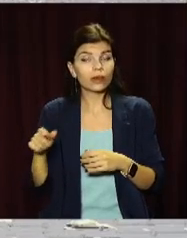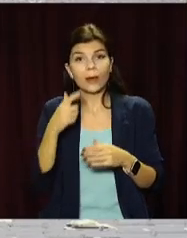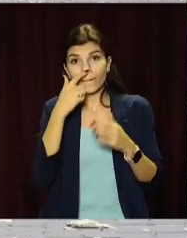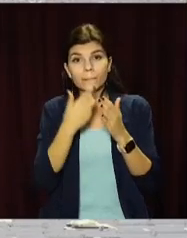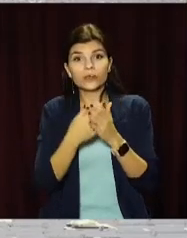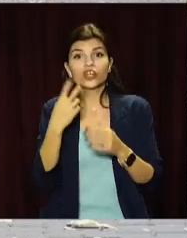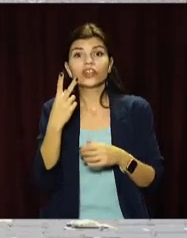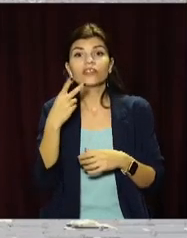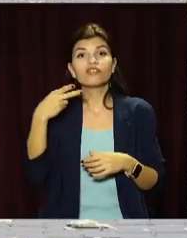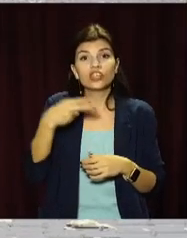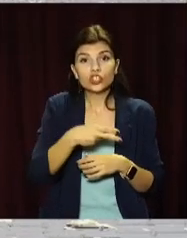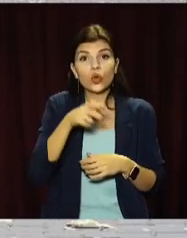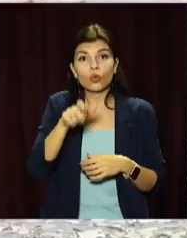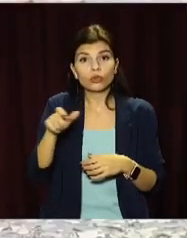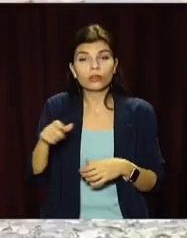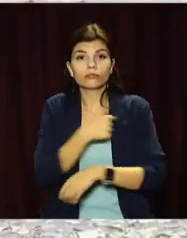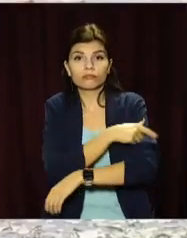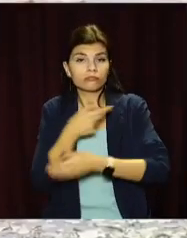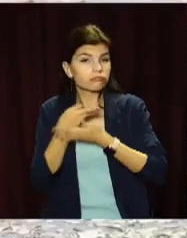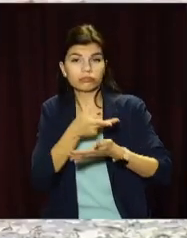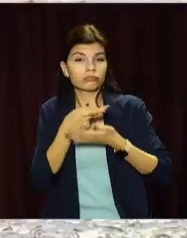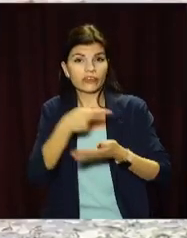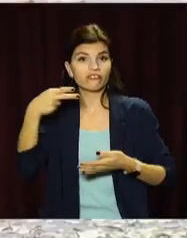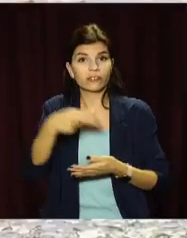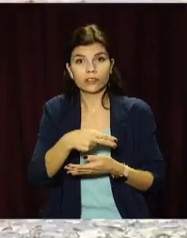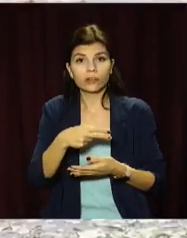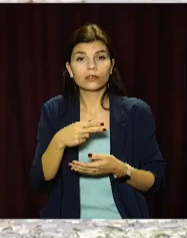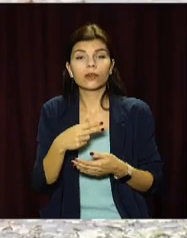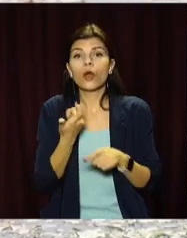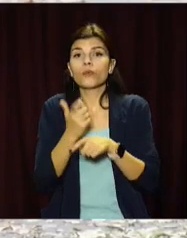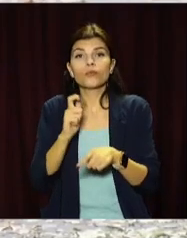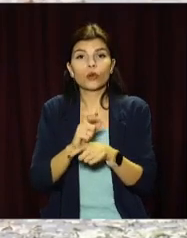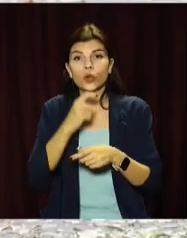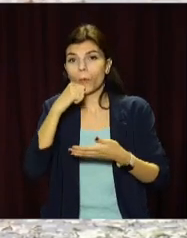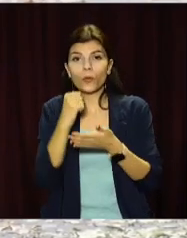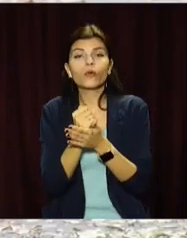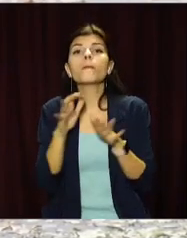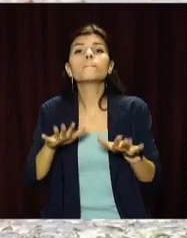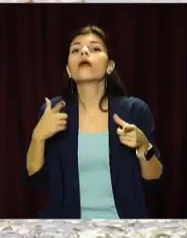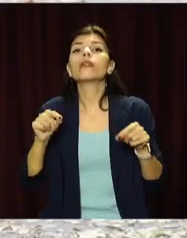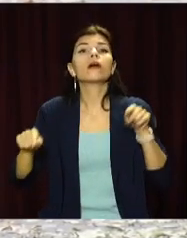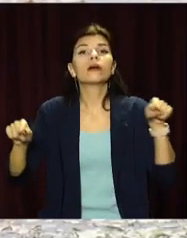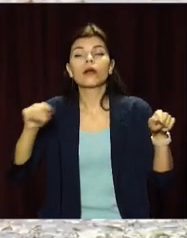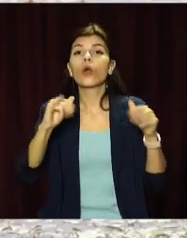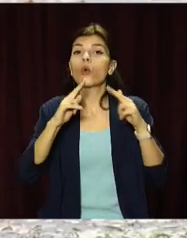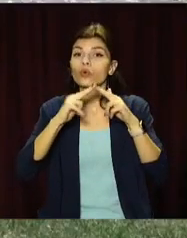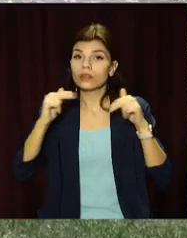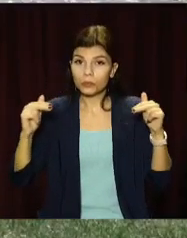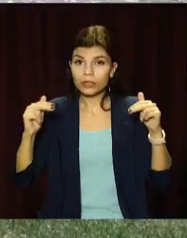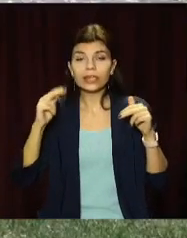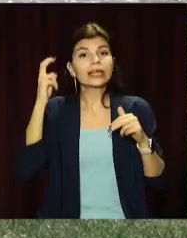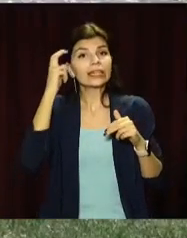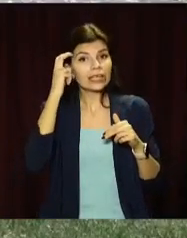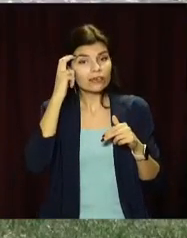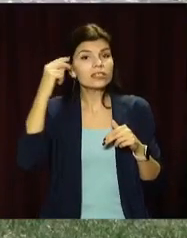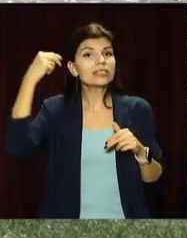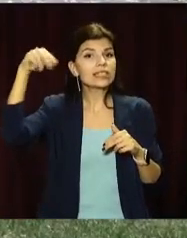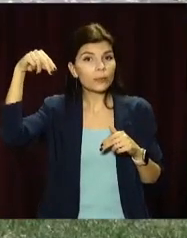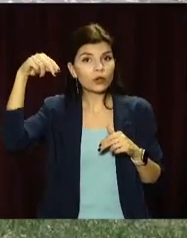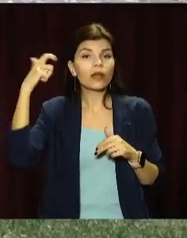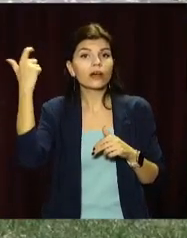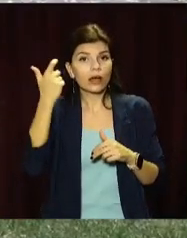майже 2 тисячі людей ушпиталили. Найбільше число підтверджених випадків зафіксували у Дніпропетровській, Київській,